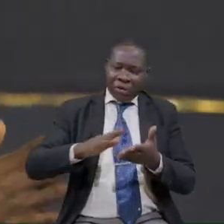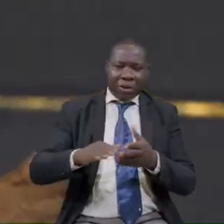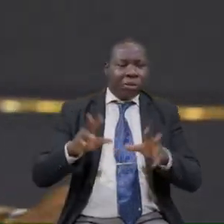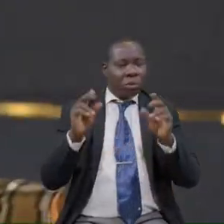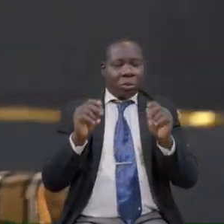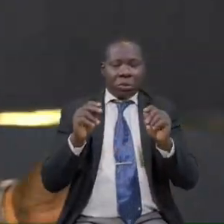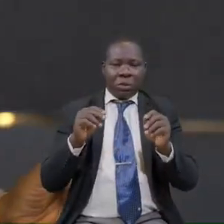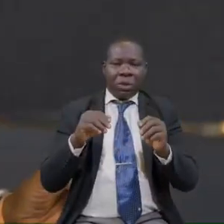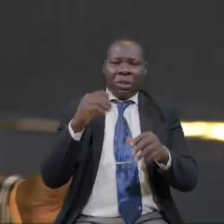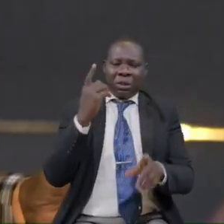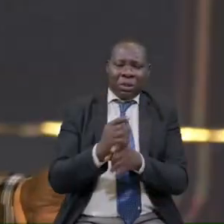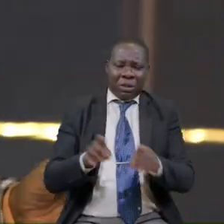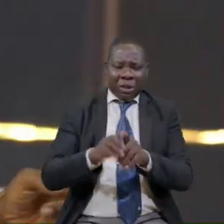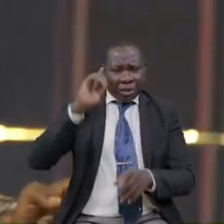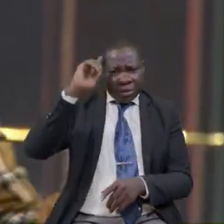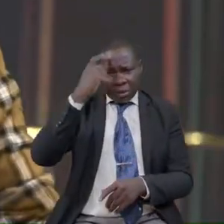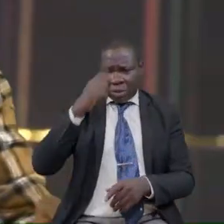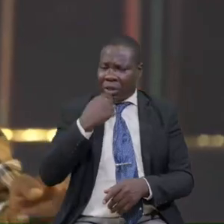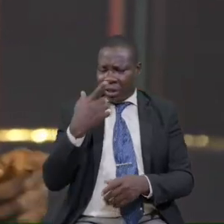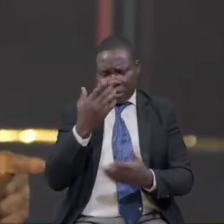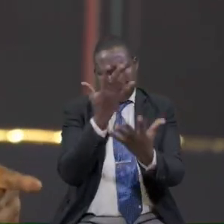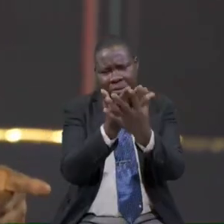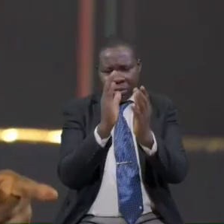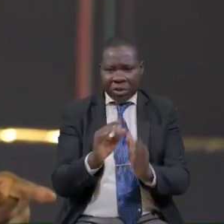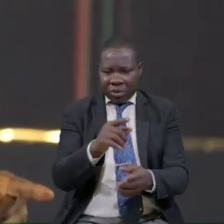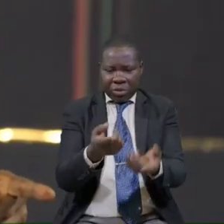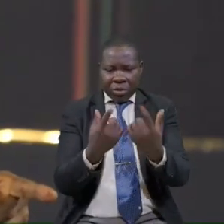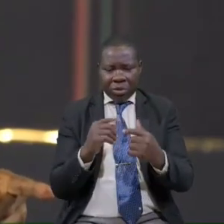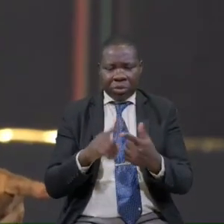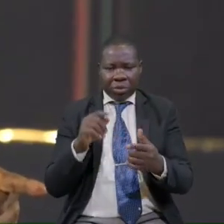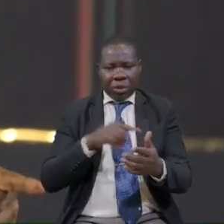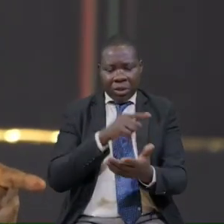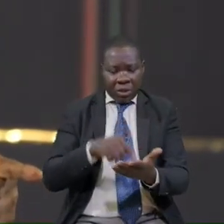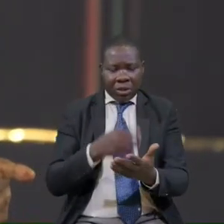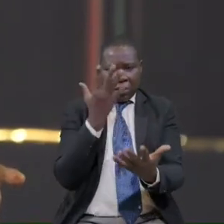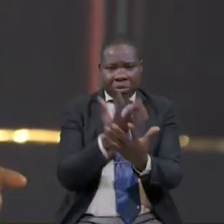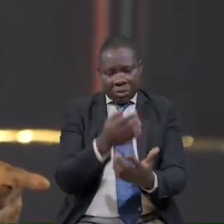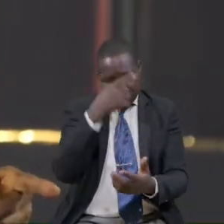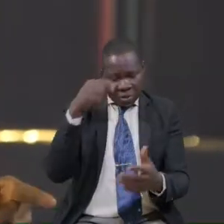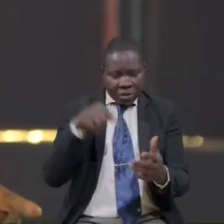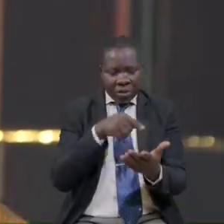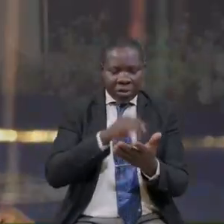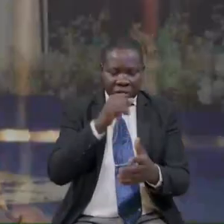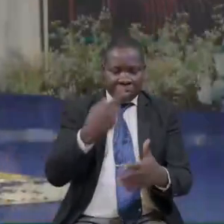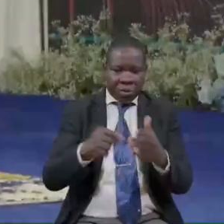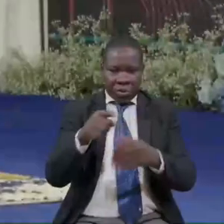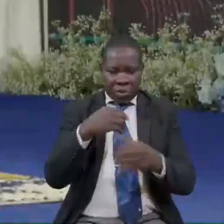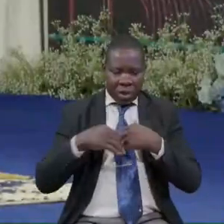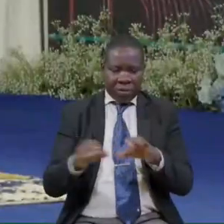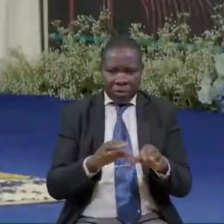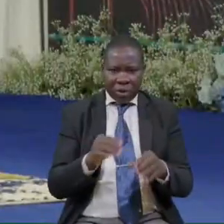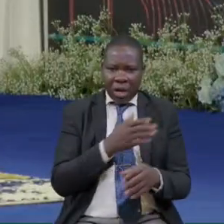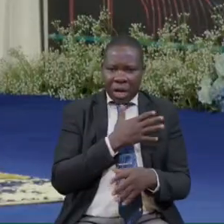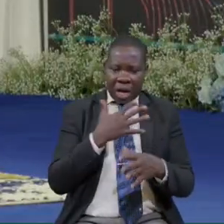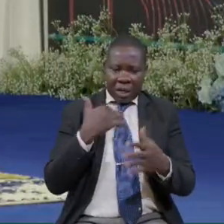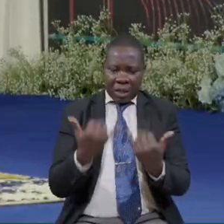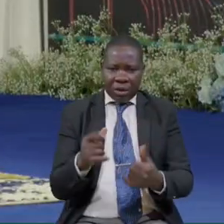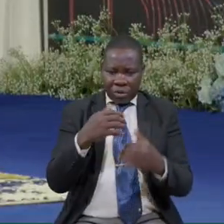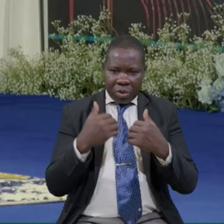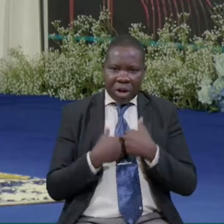Ça, c'est pour faire de vous même un prisonnier. Mais tu es venu en prison, voici ce que tu as fait.